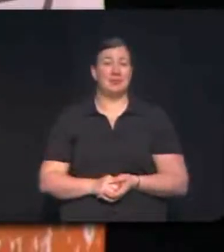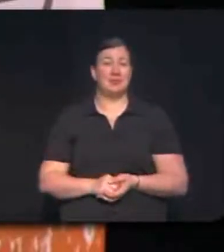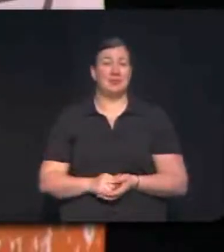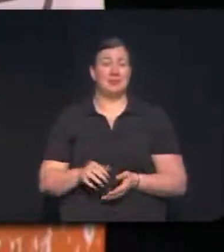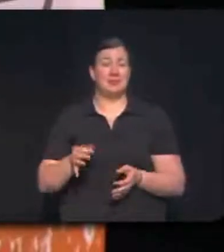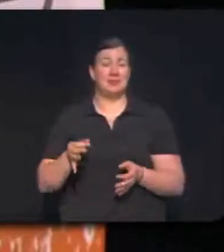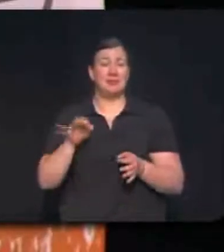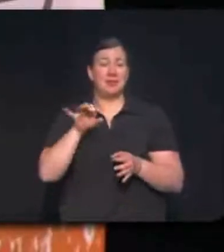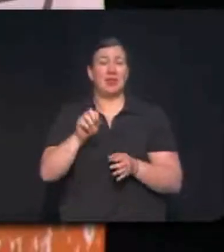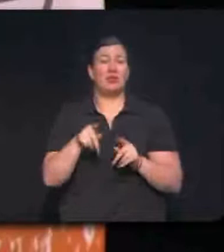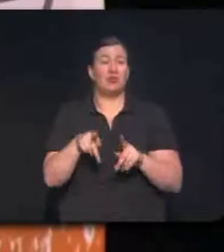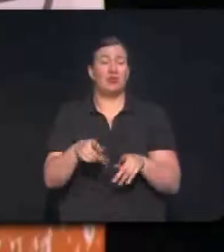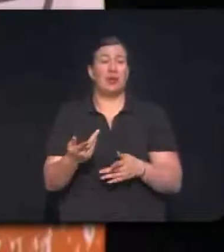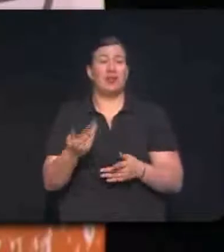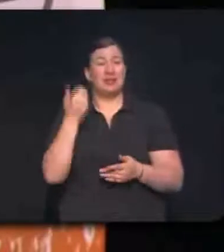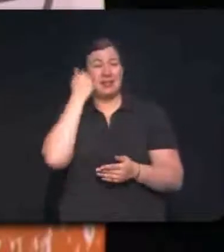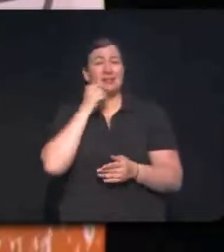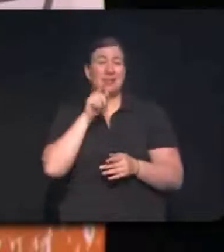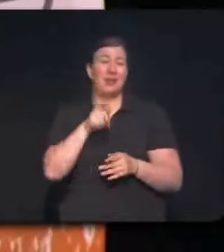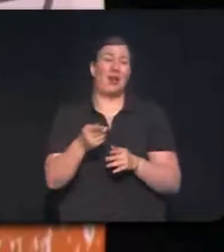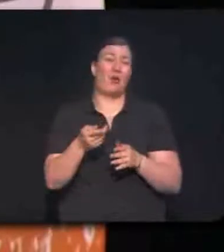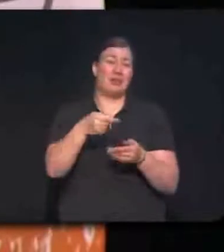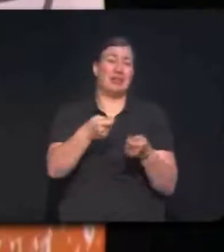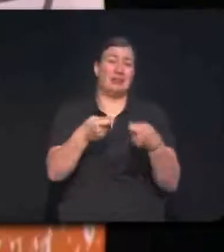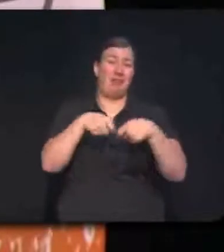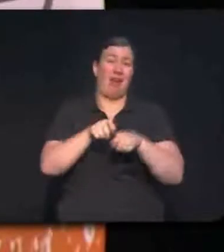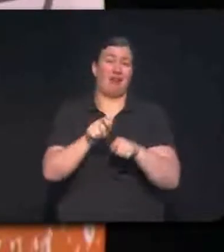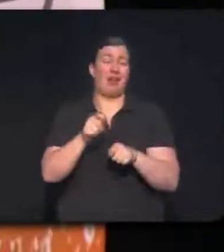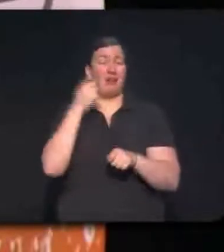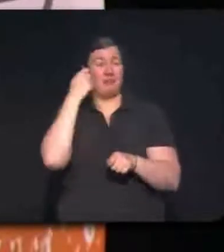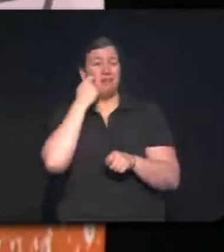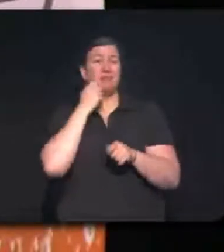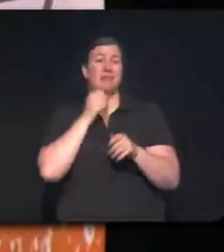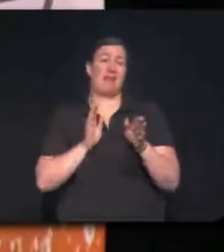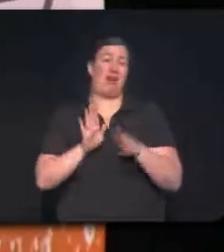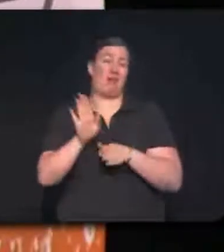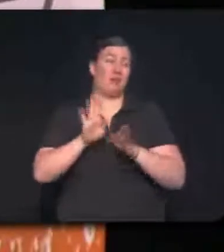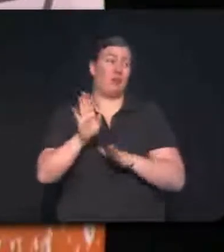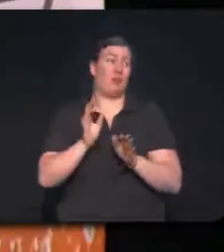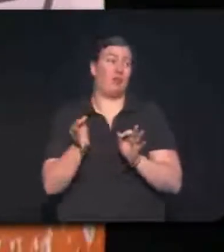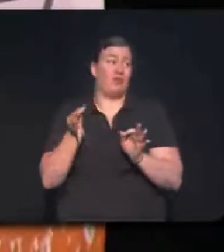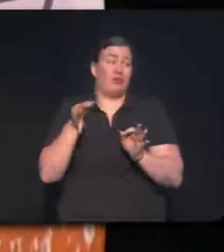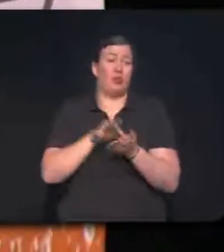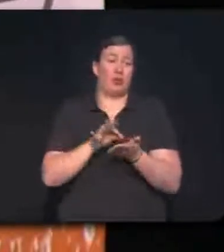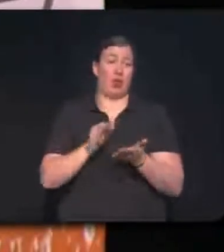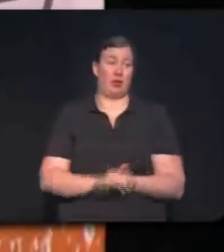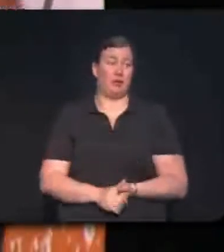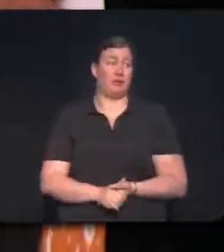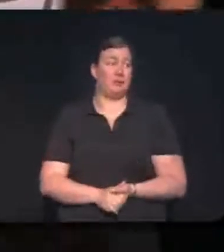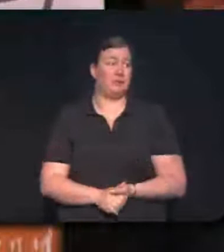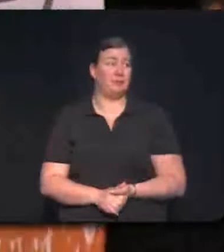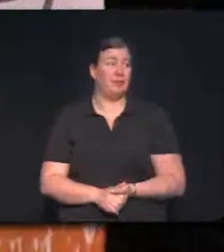dabei und deswegen bitte stimmt auch für diesen Antrag ihn als Zusatz zu den Essen fahren trinken danke